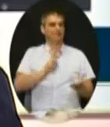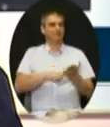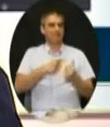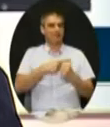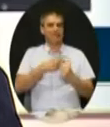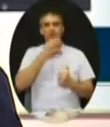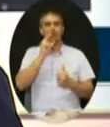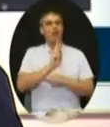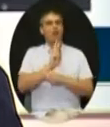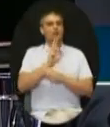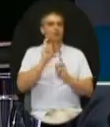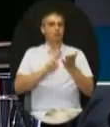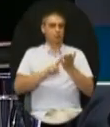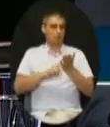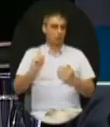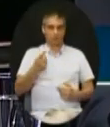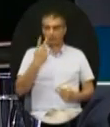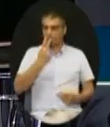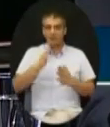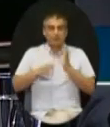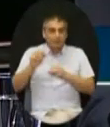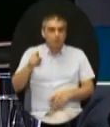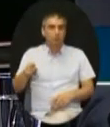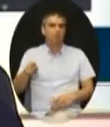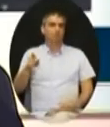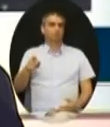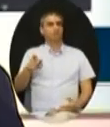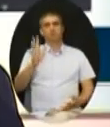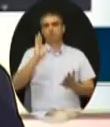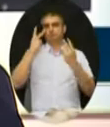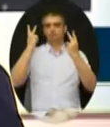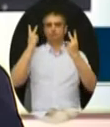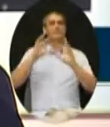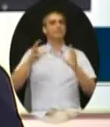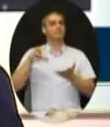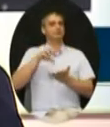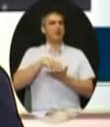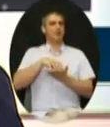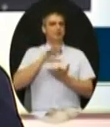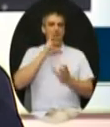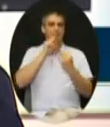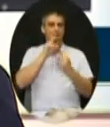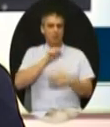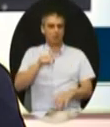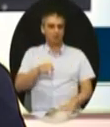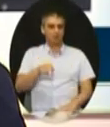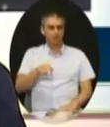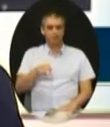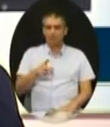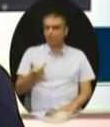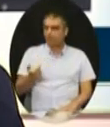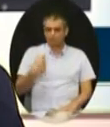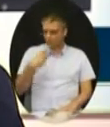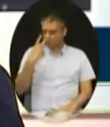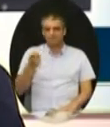צדק ושאלות של הגנה על זכויות. כמובן שבית המשפט זה מקום חשוב, פורום מרכזי לדון בשאלות האלה, אבל אולי מה שאנחנו רואים כאן זה